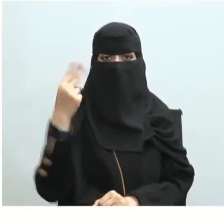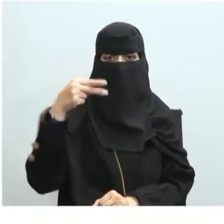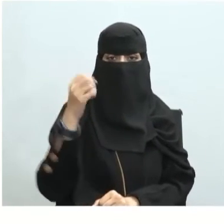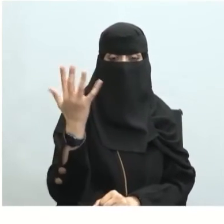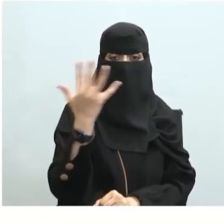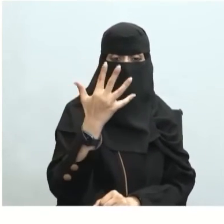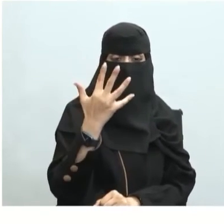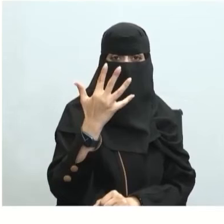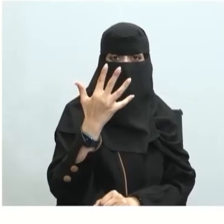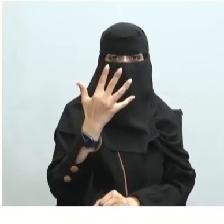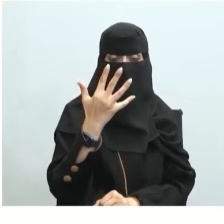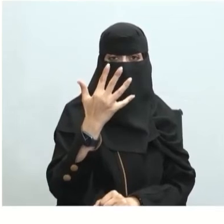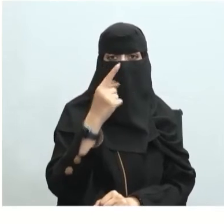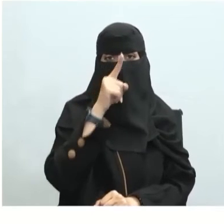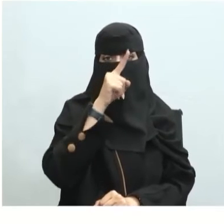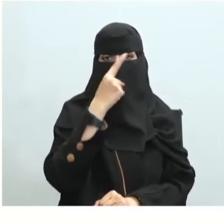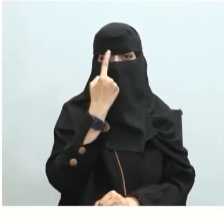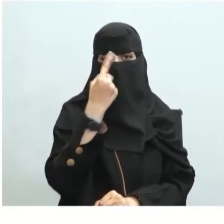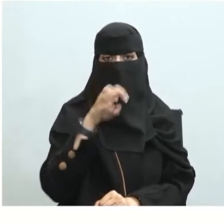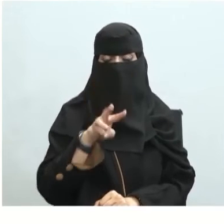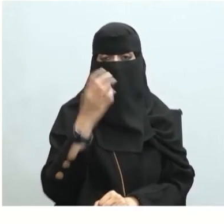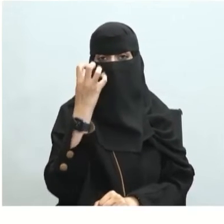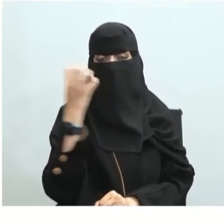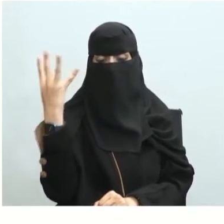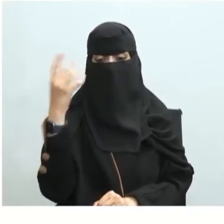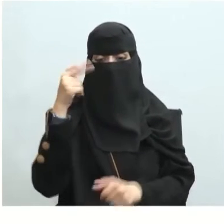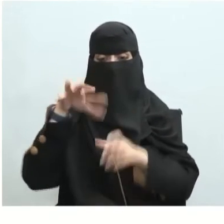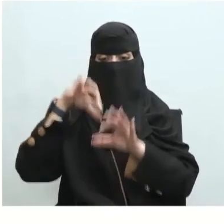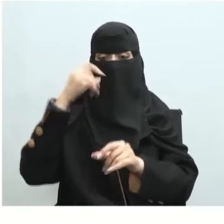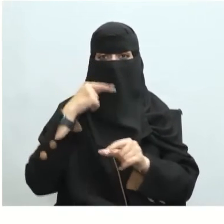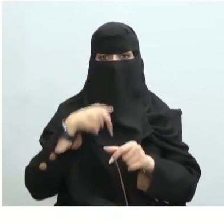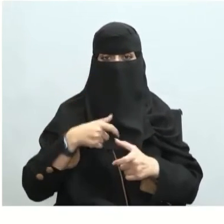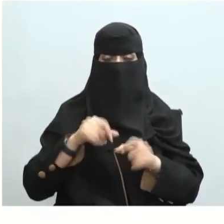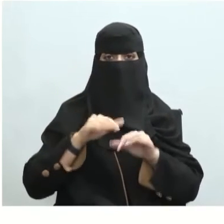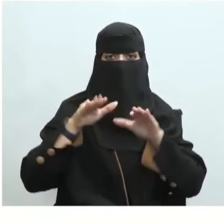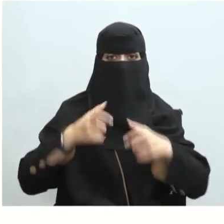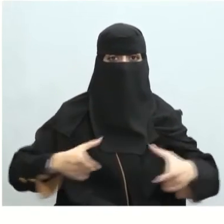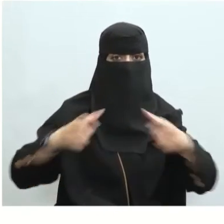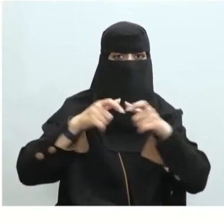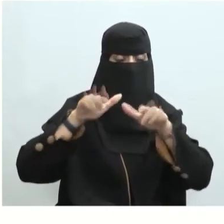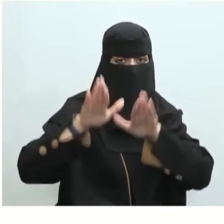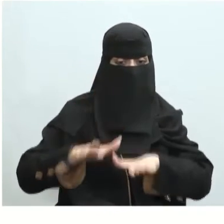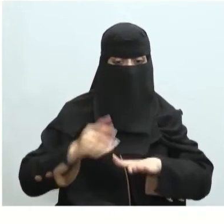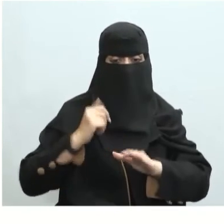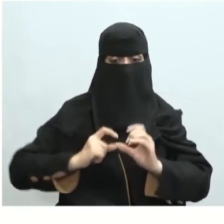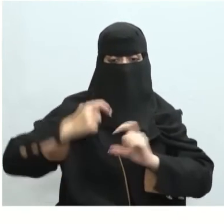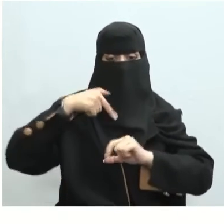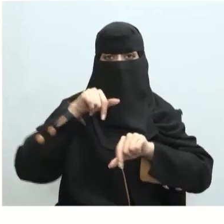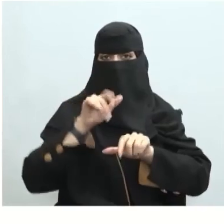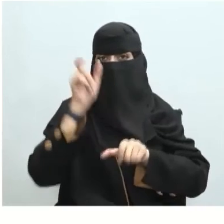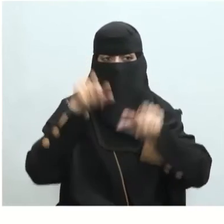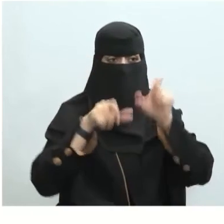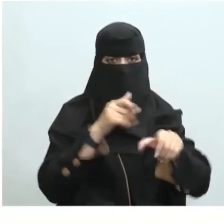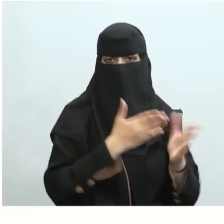تاريخا مختارا ثم عقد مجلس الاداره اجتماعه الاول بحضور كامل الاعضاء وهم من الاعضاء انتم